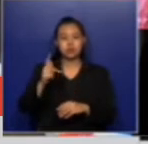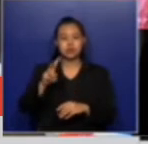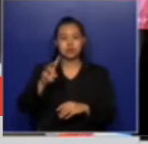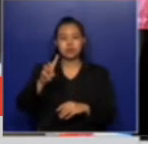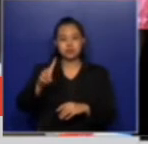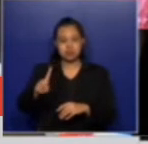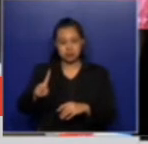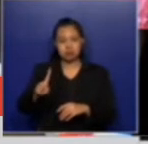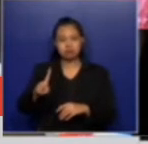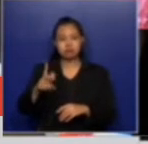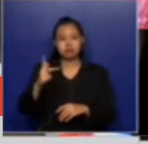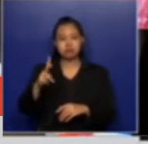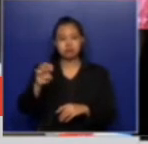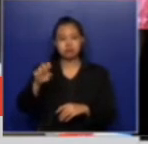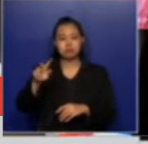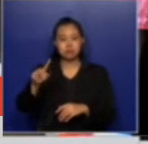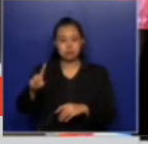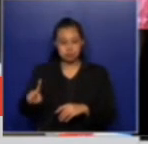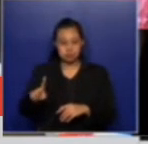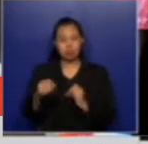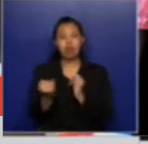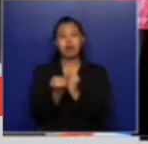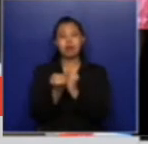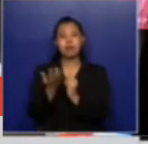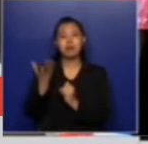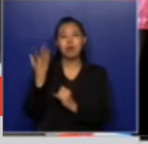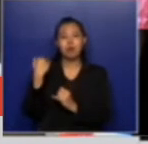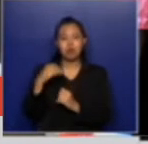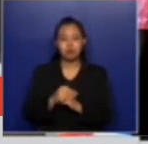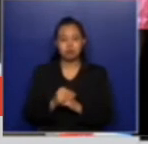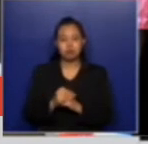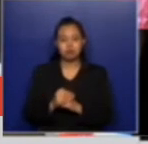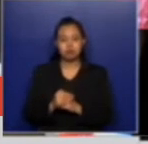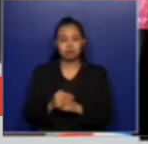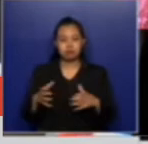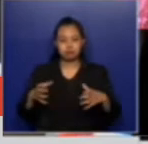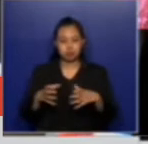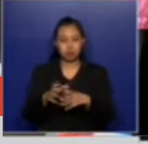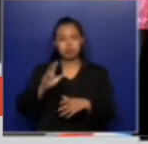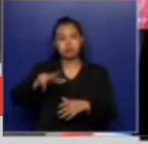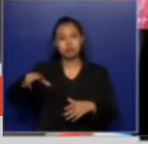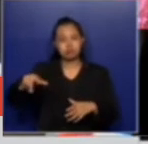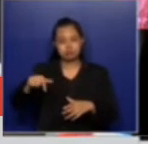างเพราะคนสนิทกันเมื่อก่อนท่านอยู่พรรคเพื่อไทย